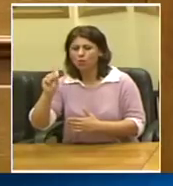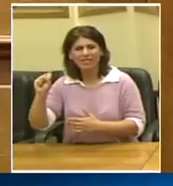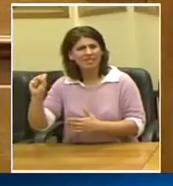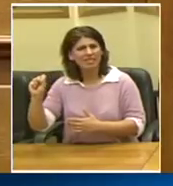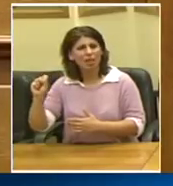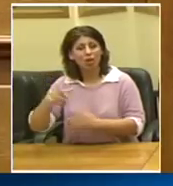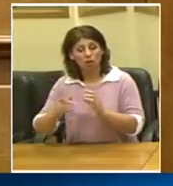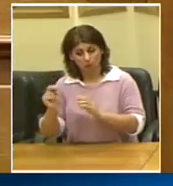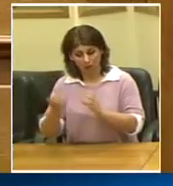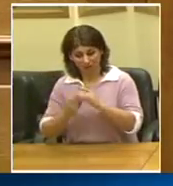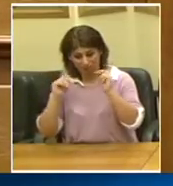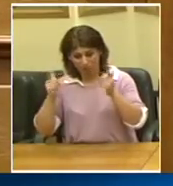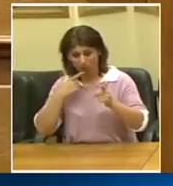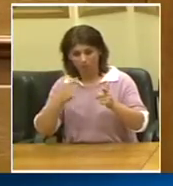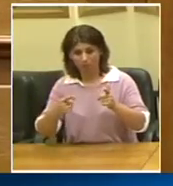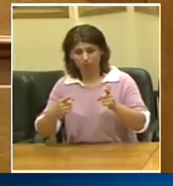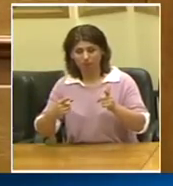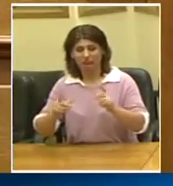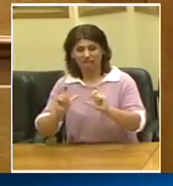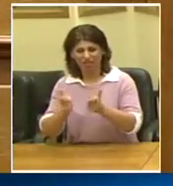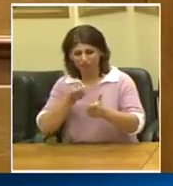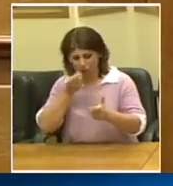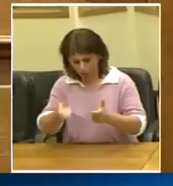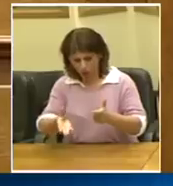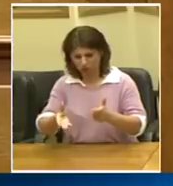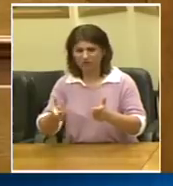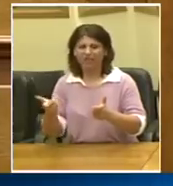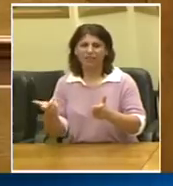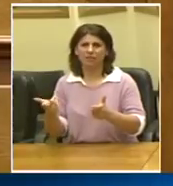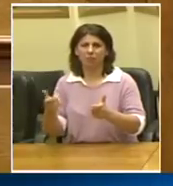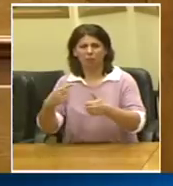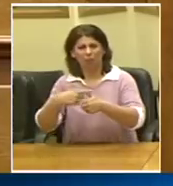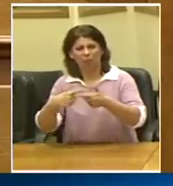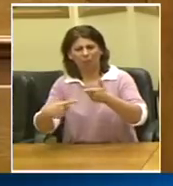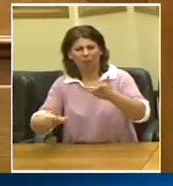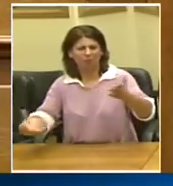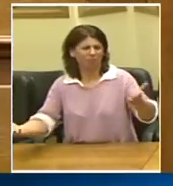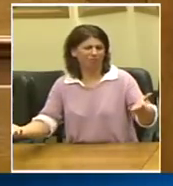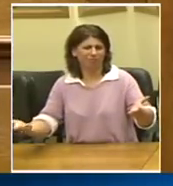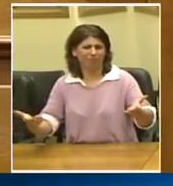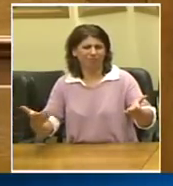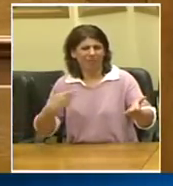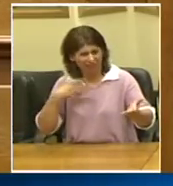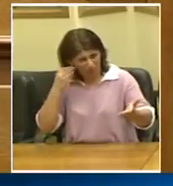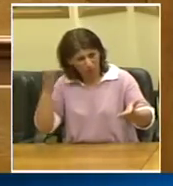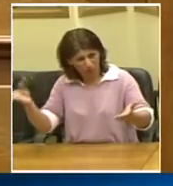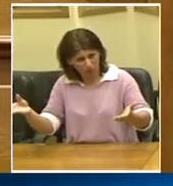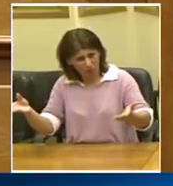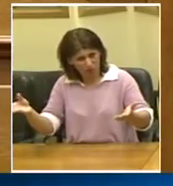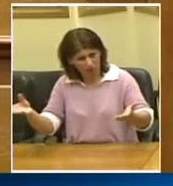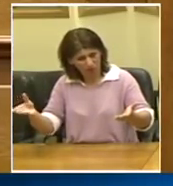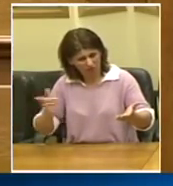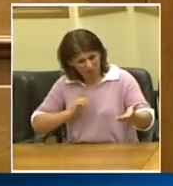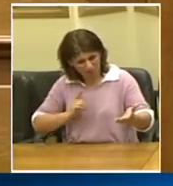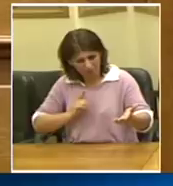μιλούν για εθνικές προδοσίες, για μειοδοσίες. Τι ακριβώς περιμένει κανείς να ακούσει από τον κύριο Μπαρμπαρούση? Περιμένει να